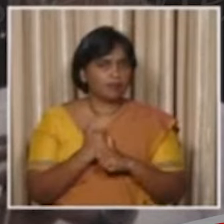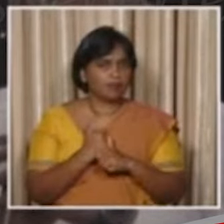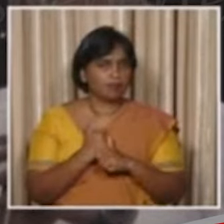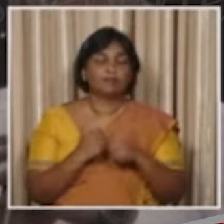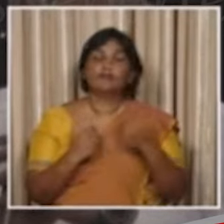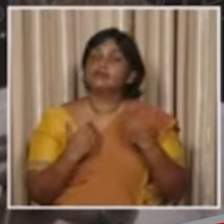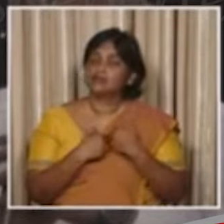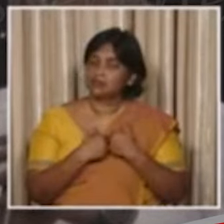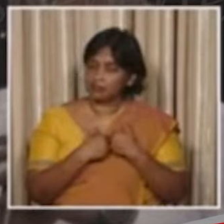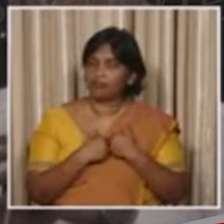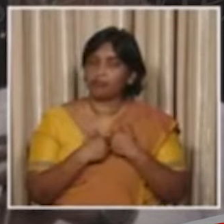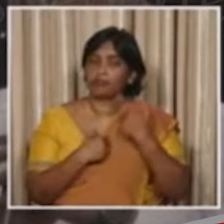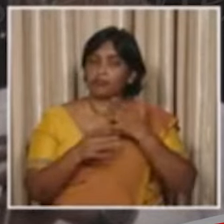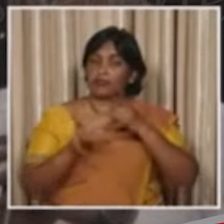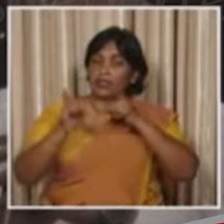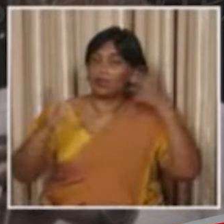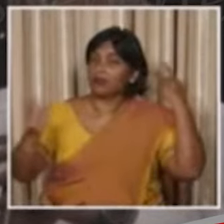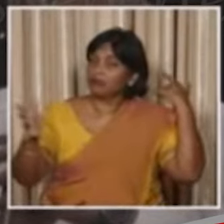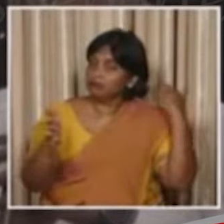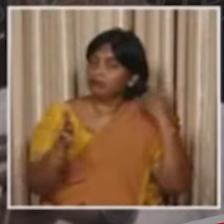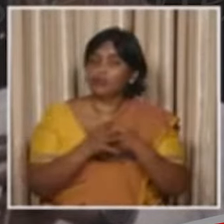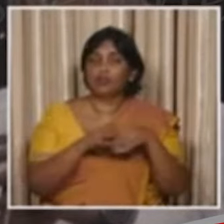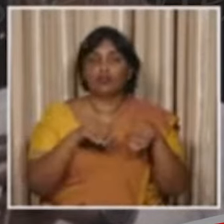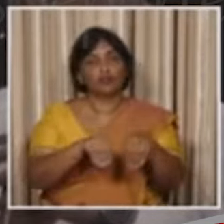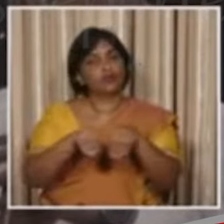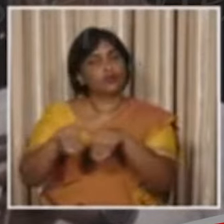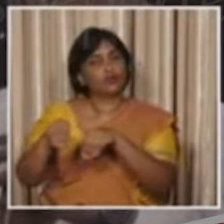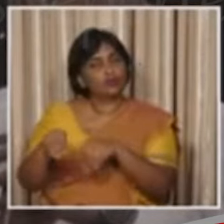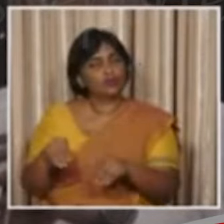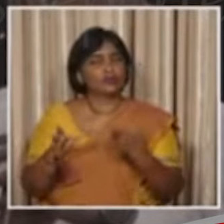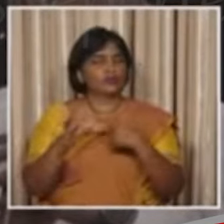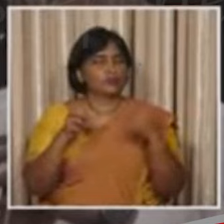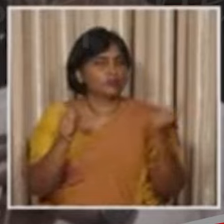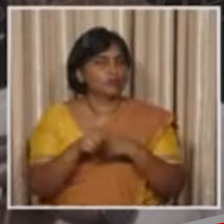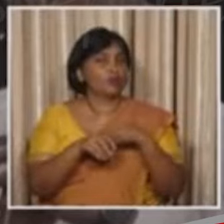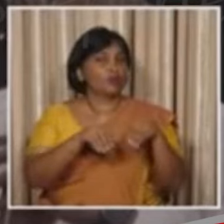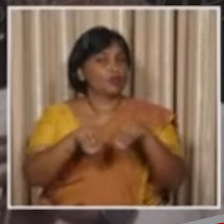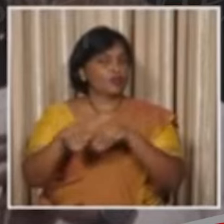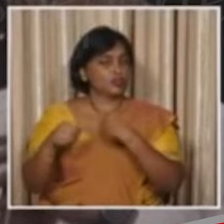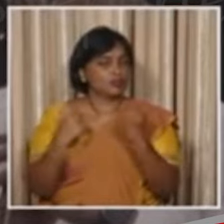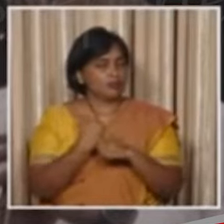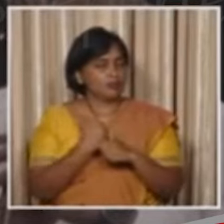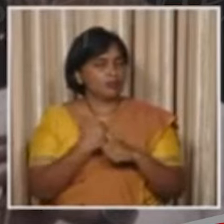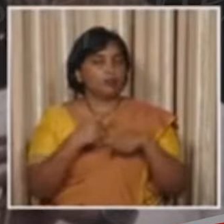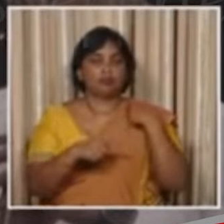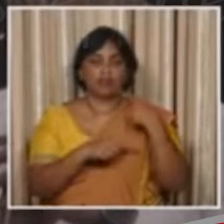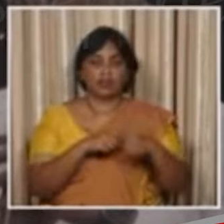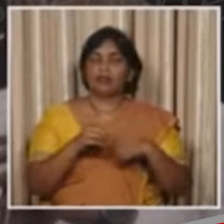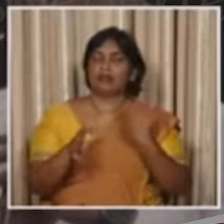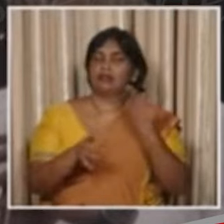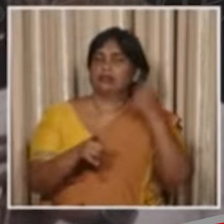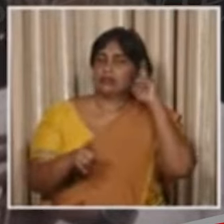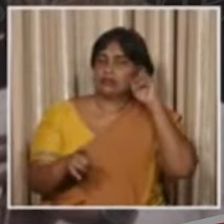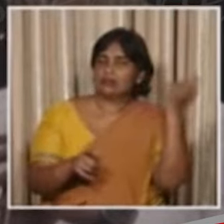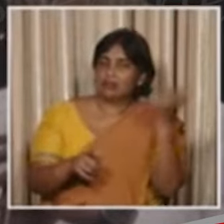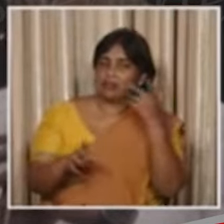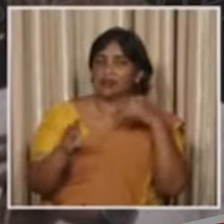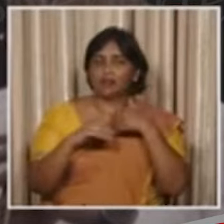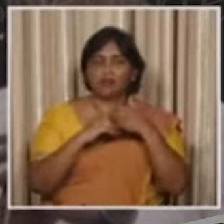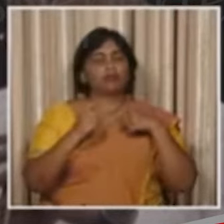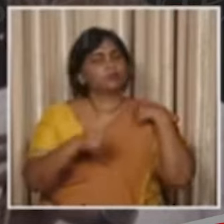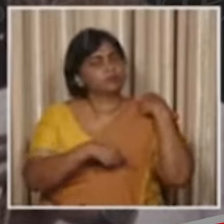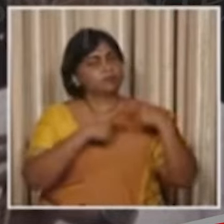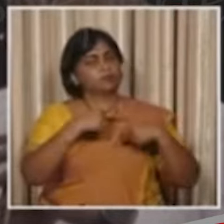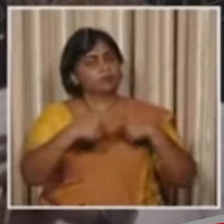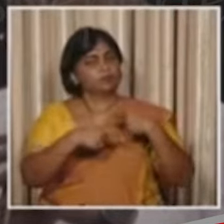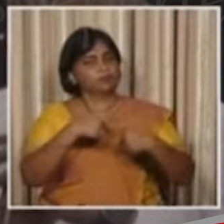අපි ගල් යුගයේ ඉඳලා ඇවිල්ලා කෘෂිකාර්මික යුග දඩයම් යුගයට ඇවිල්ලා කෘෂිකාර්මික යුගයට ඇවිල්ලා ඉන්දේර යුගවලට ඇවිල්ලා මේක මාරු වෙලා ඇවිල්ලා